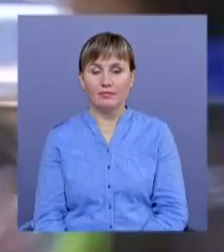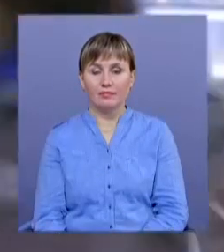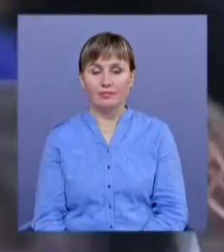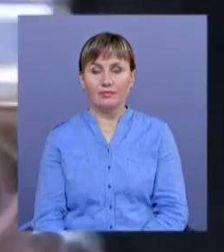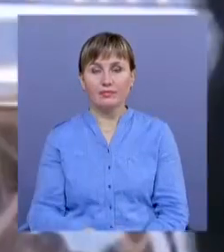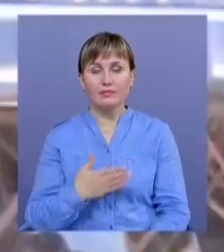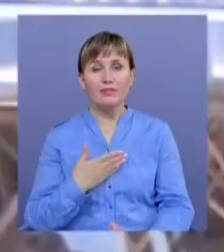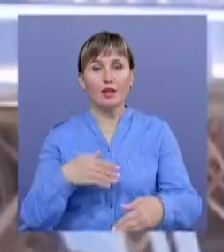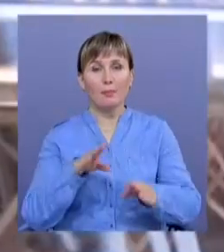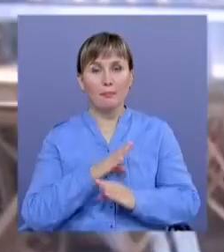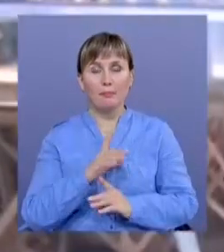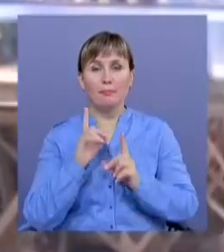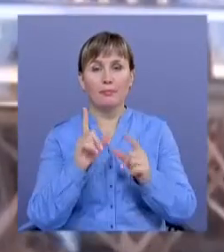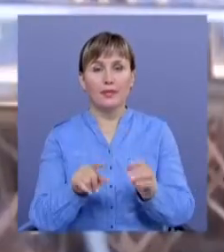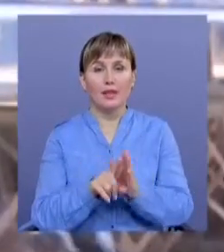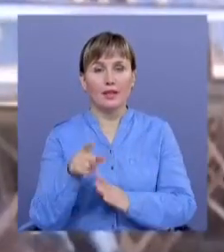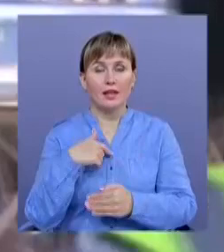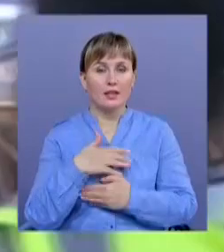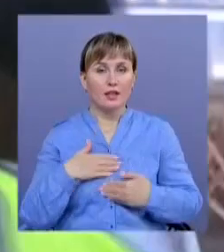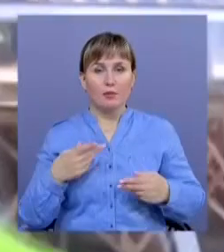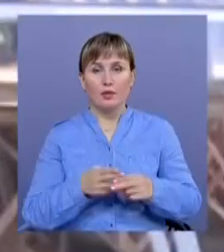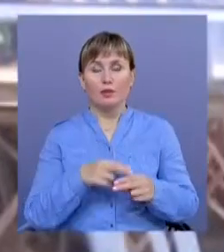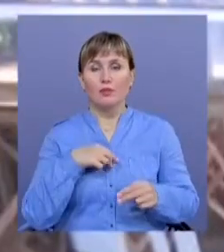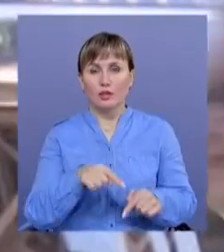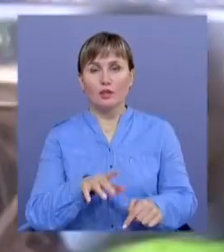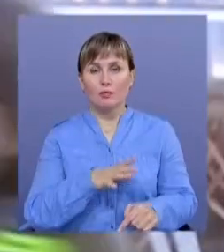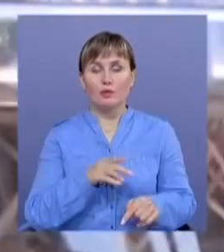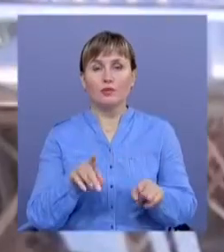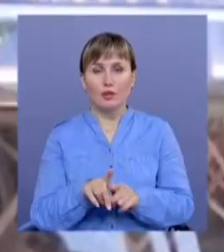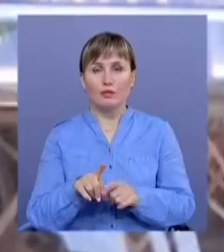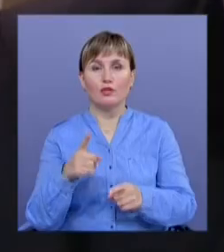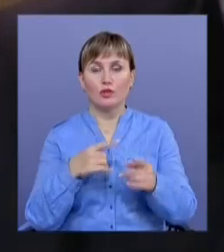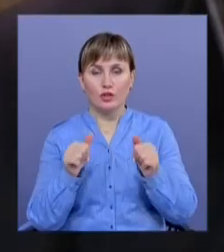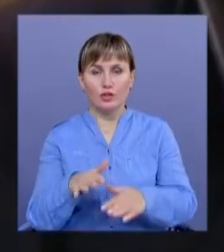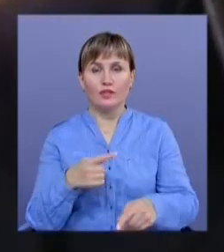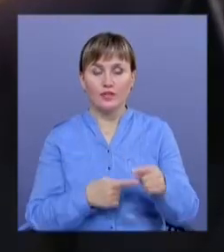Нам предложили поехать. Сначала не хотел, потому что здесь уже был, но все равно решил вернуться.